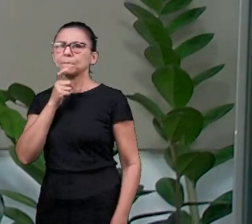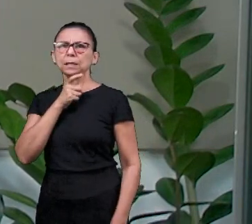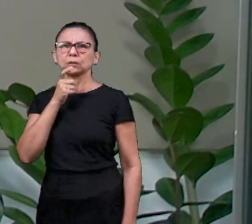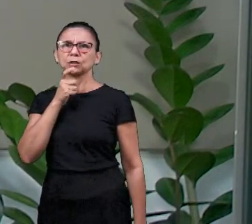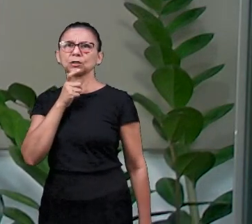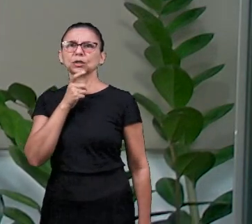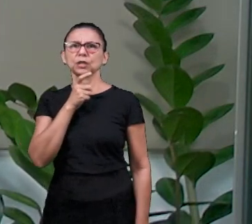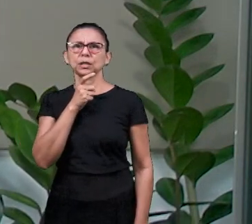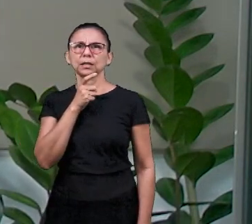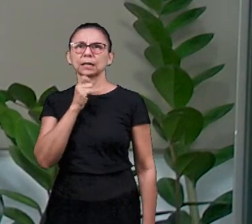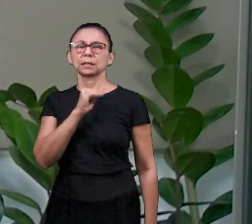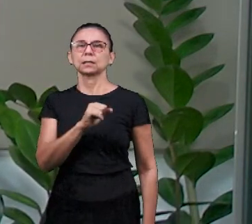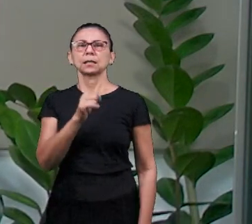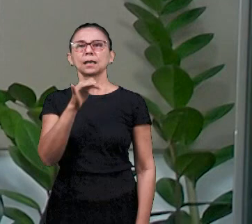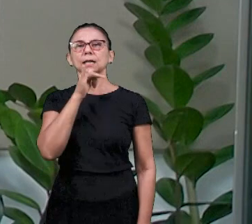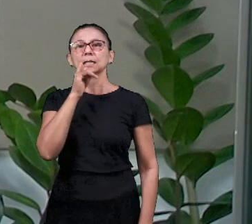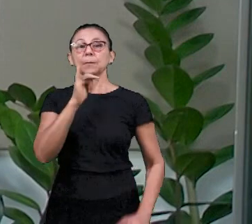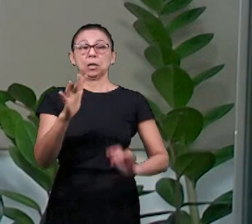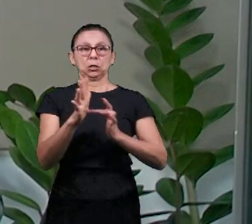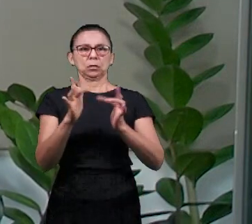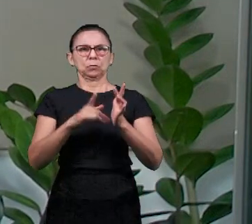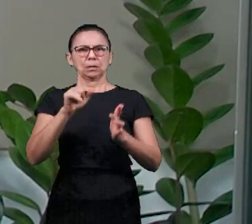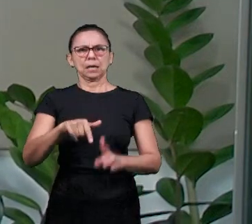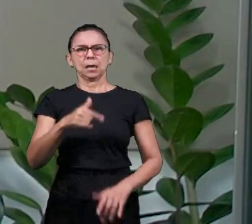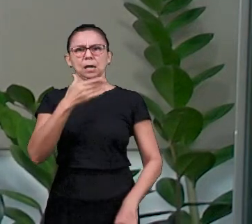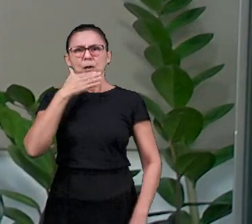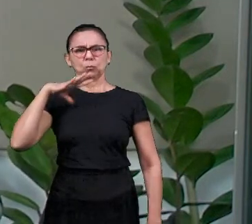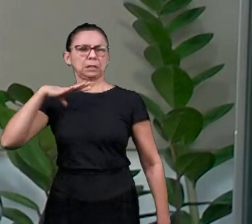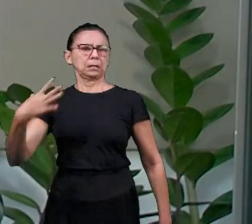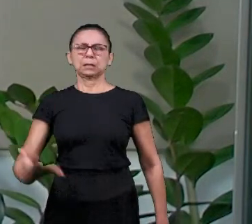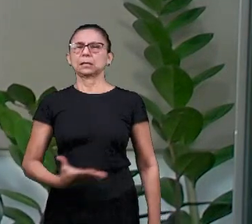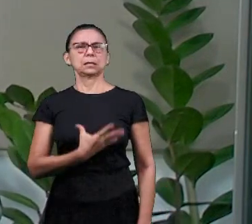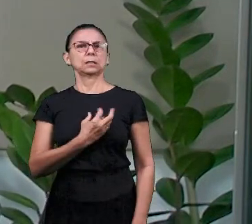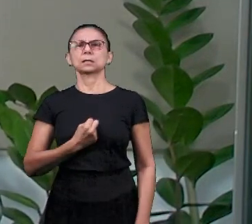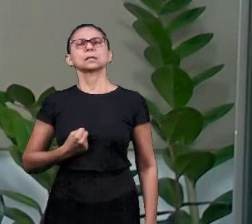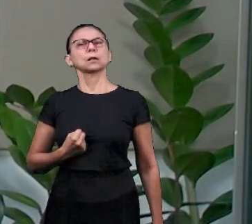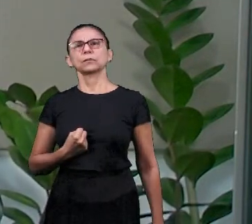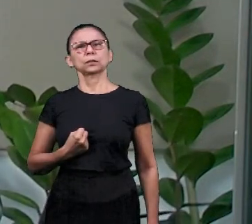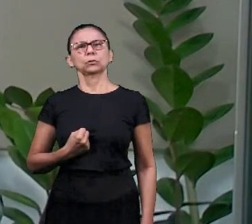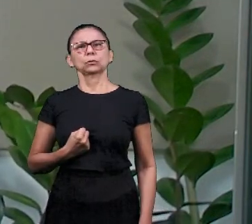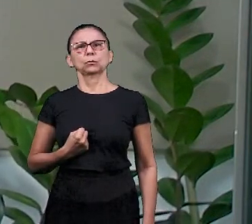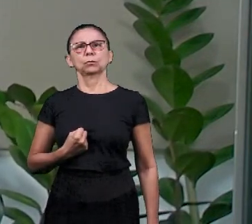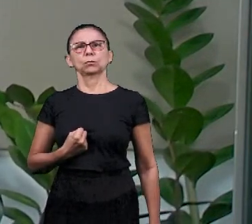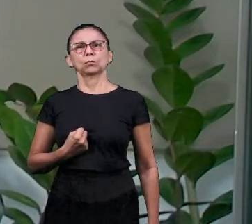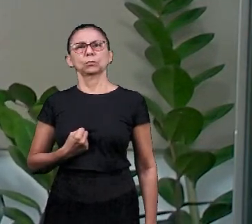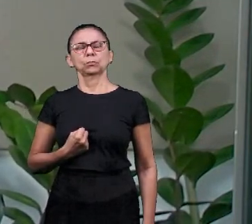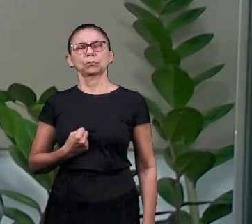Mais ce que l'adversaire a fait avec Paul, ces hommes annoncent